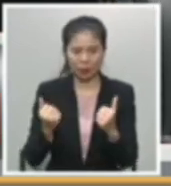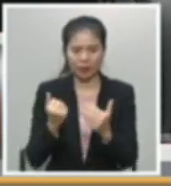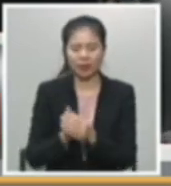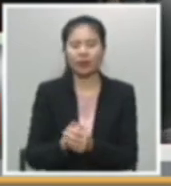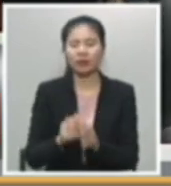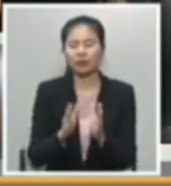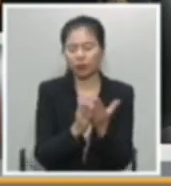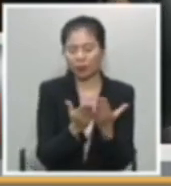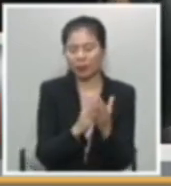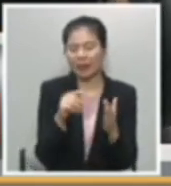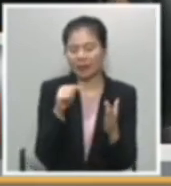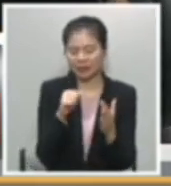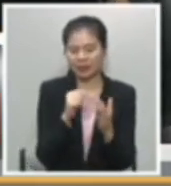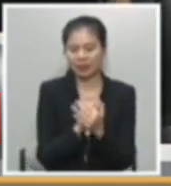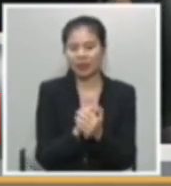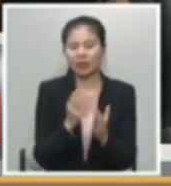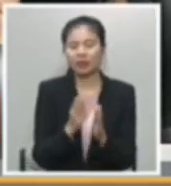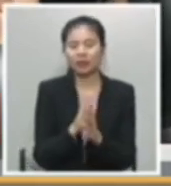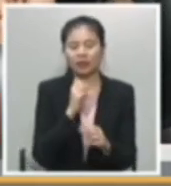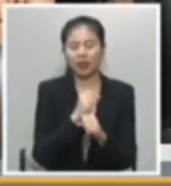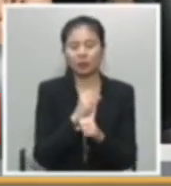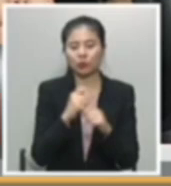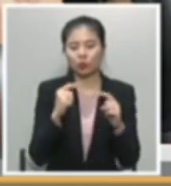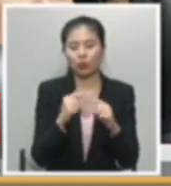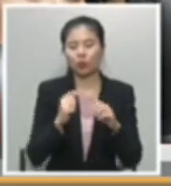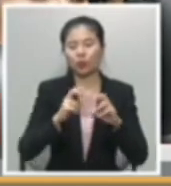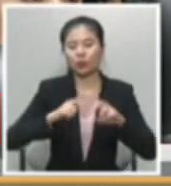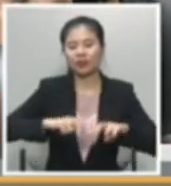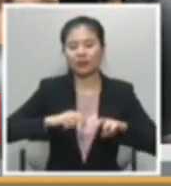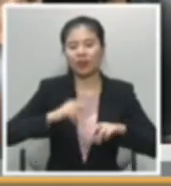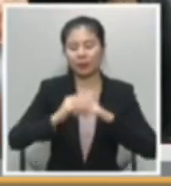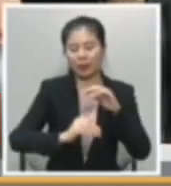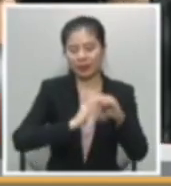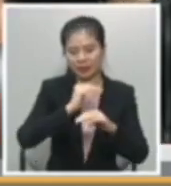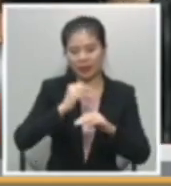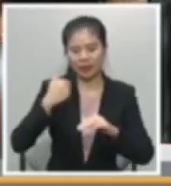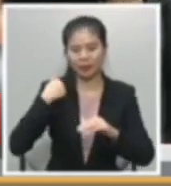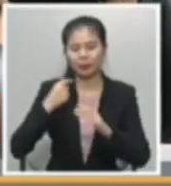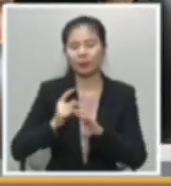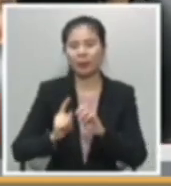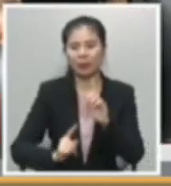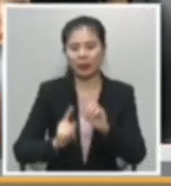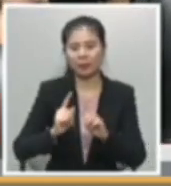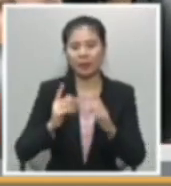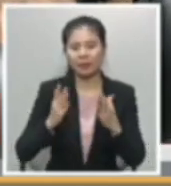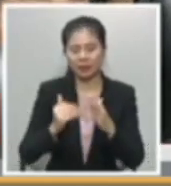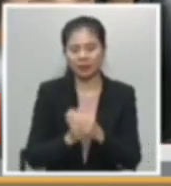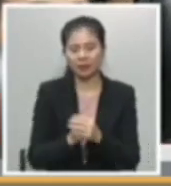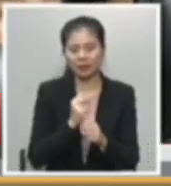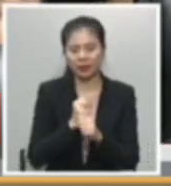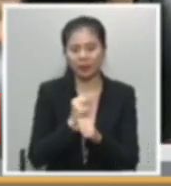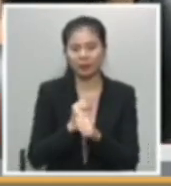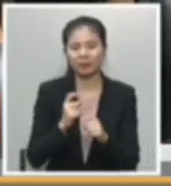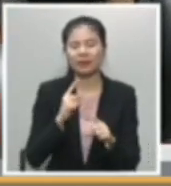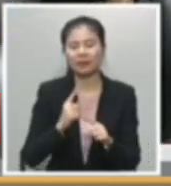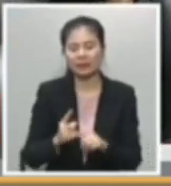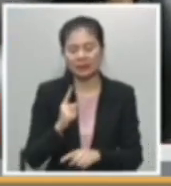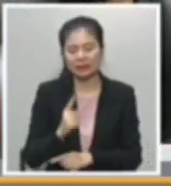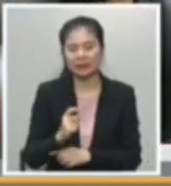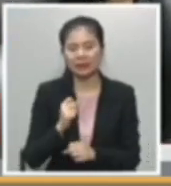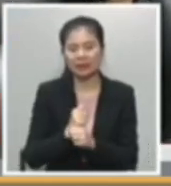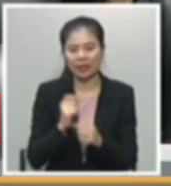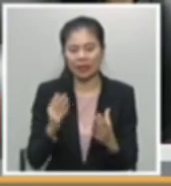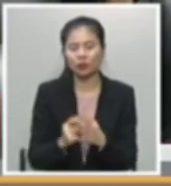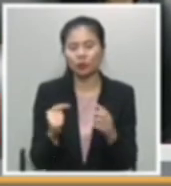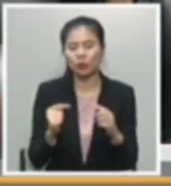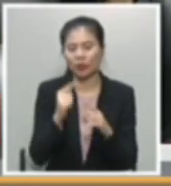เล่มนี้นะครับที่เขียนว่าเป็นงบวิจัยและพัฒนาเนี่ยเราไม่มีตัววัดได้เลยว่ามันมีผลจริงๆอย่างไรกับประเทศของเ